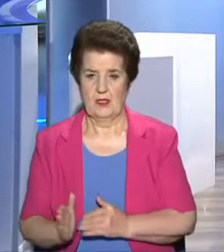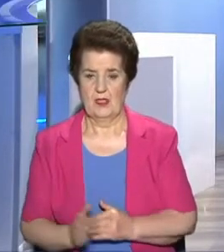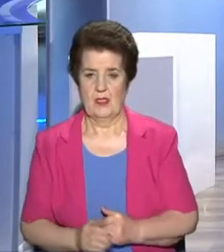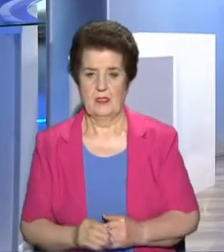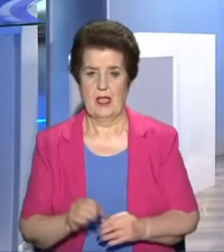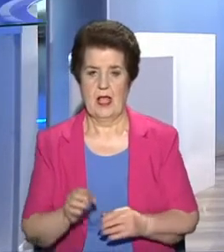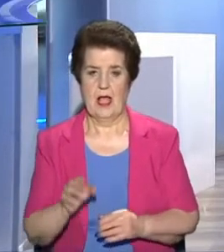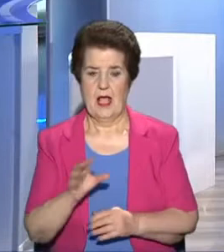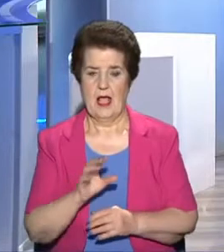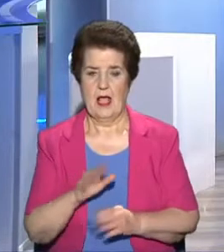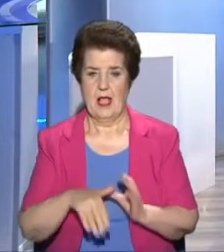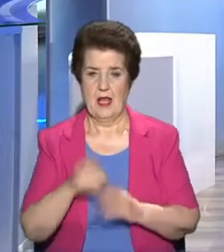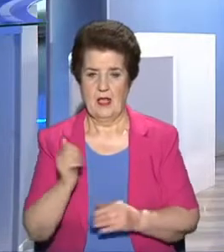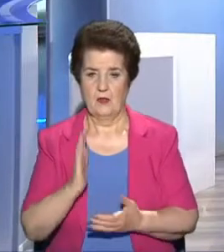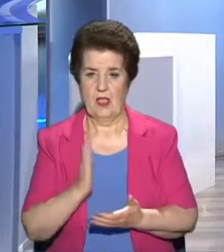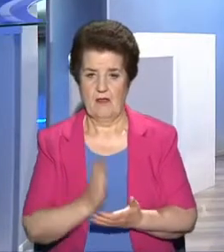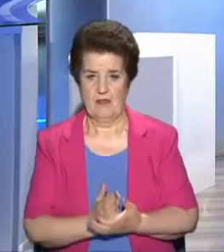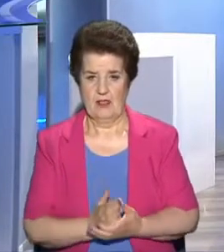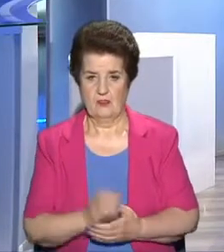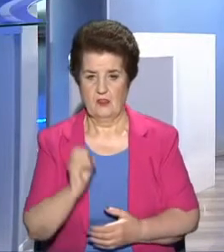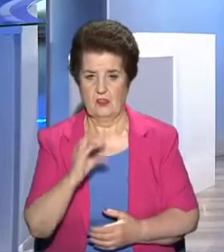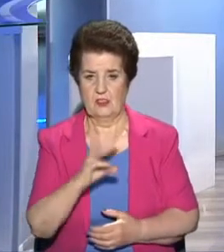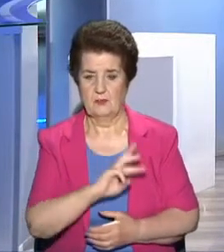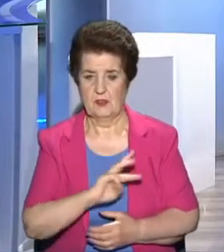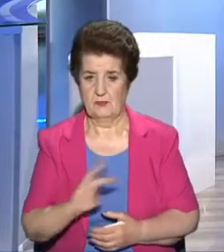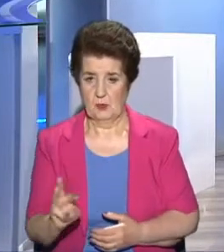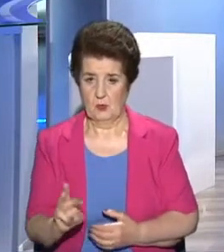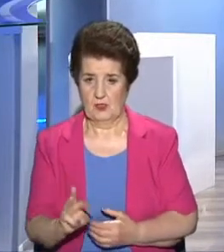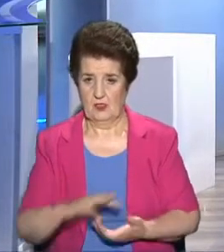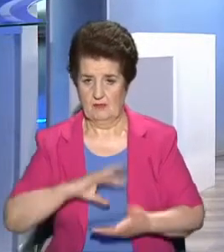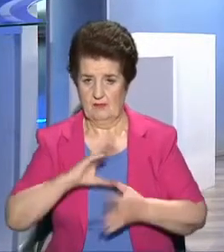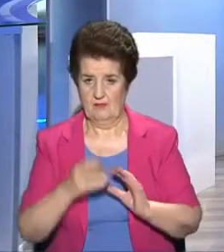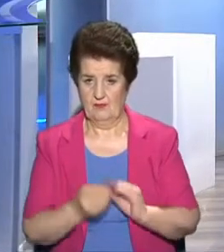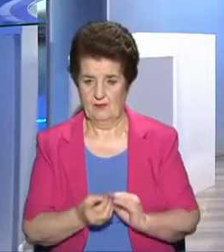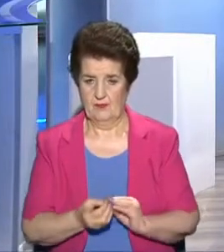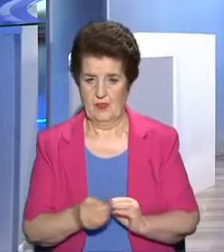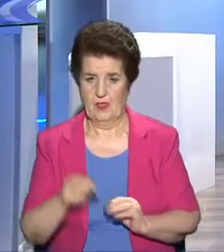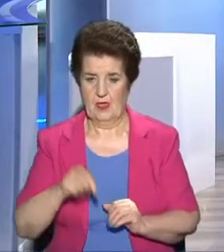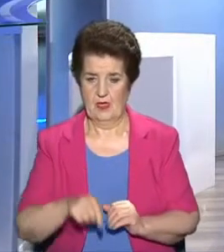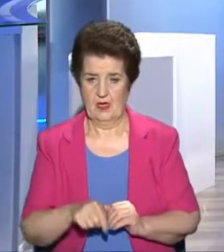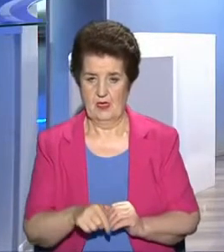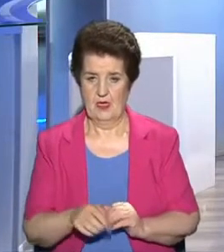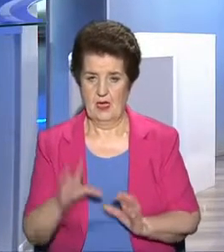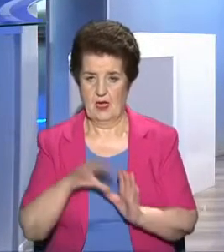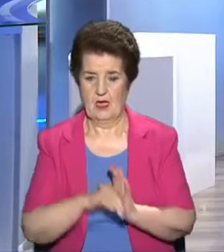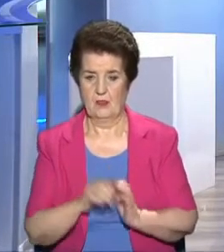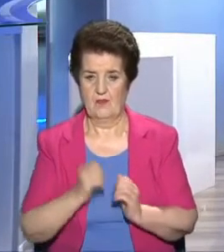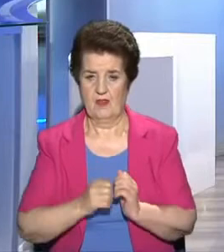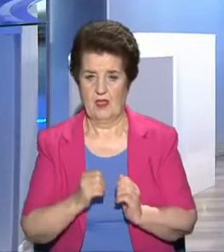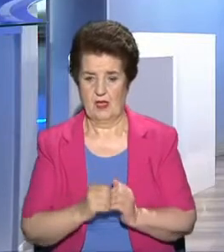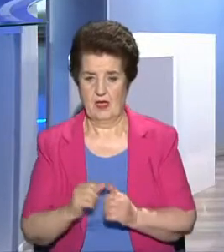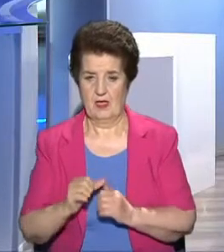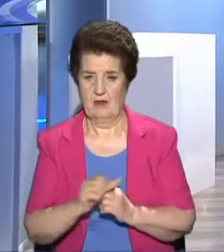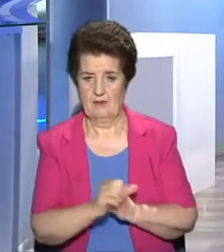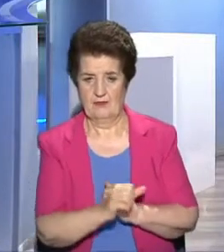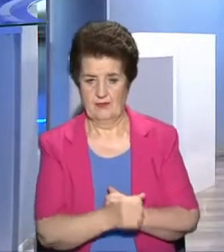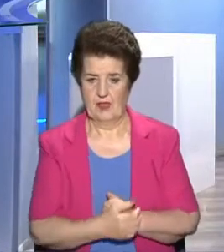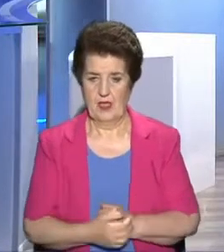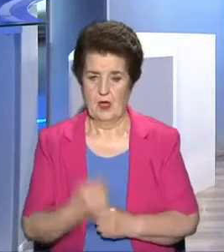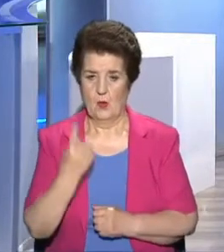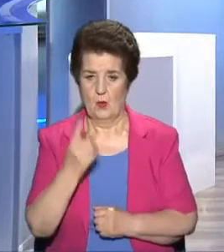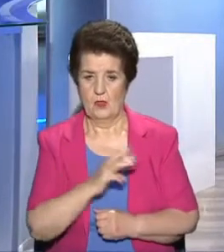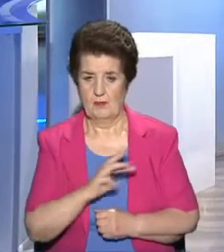electorale aveți 15 minute la dispoziție cronometrat în fiecare în cadrul fiecărei emisiuni un minut pentru